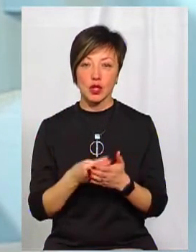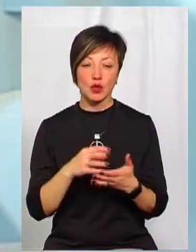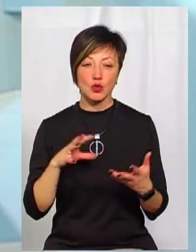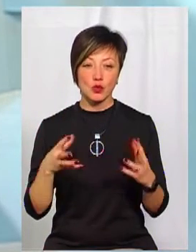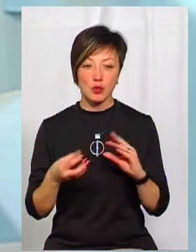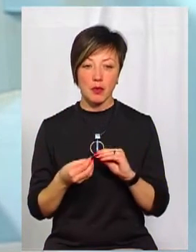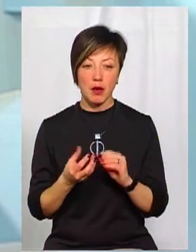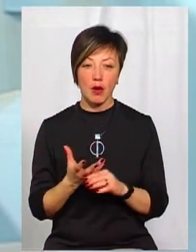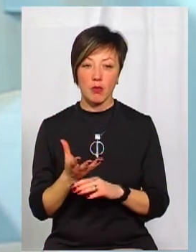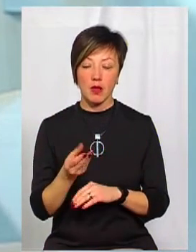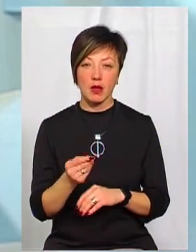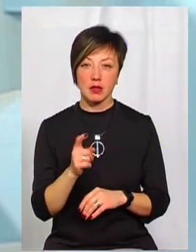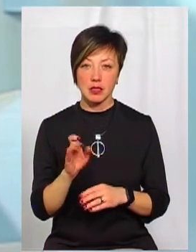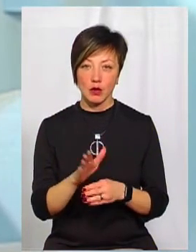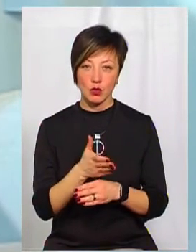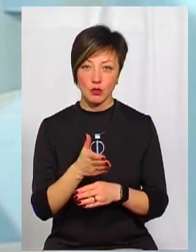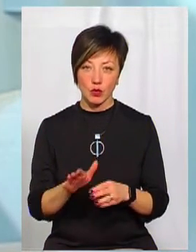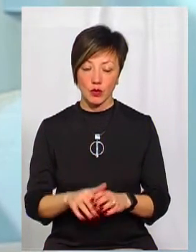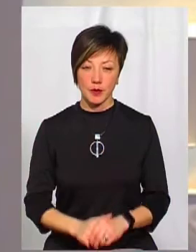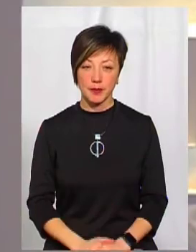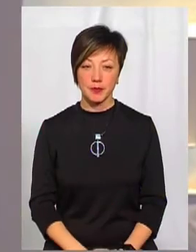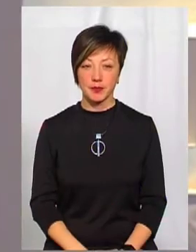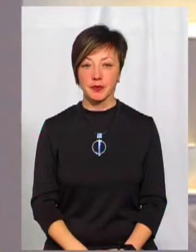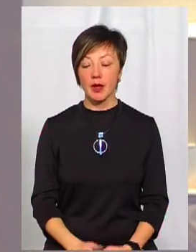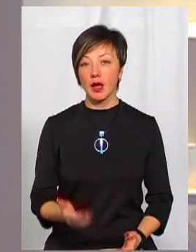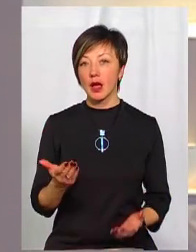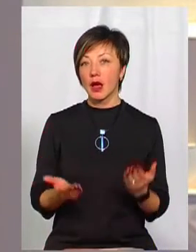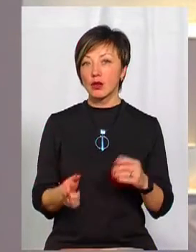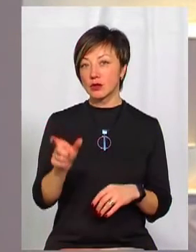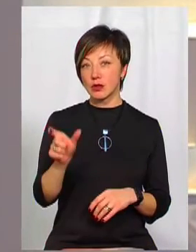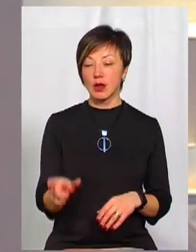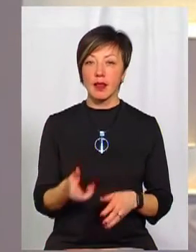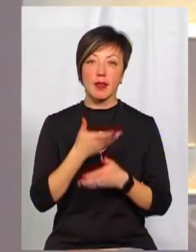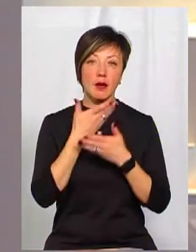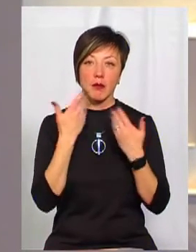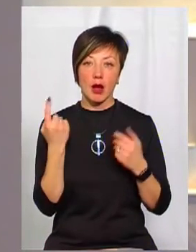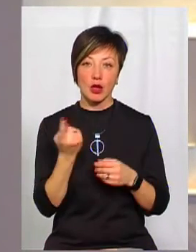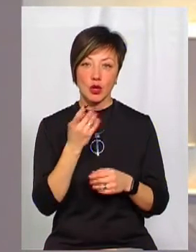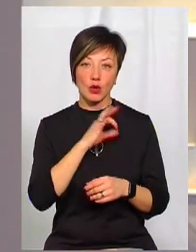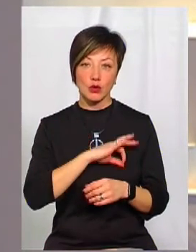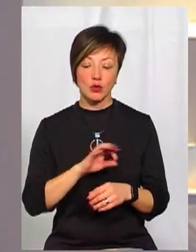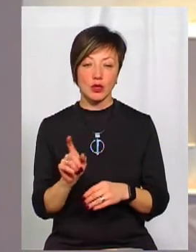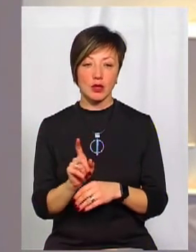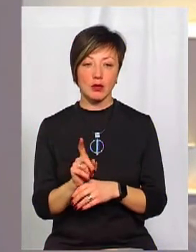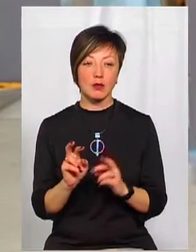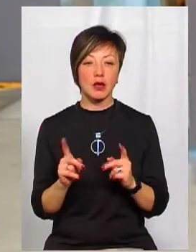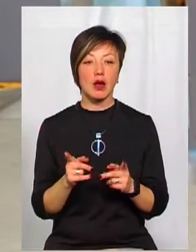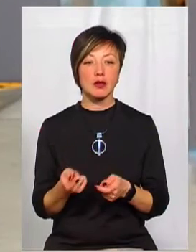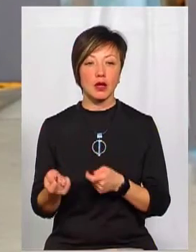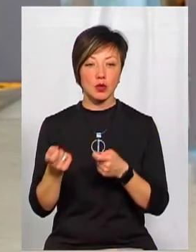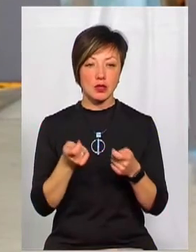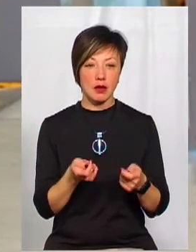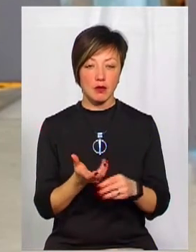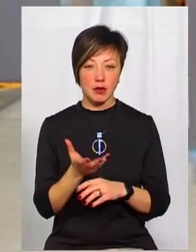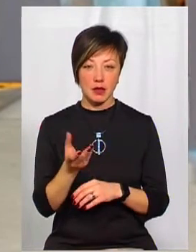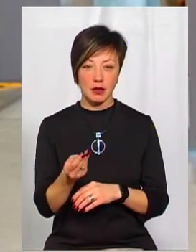сума оплати за розподіл. Якщо споживач не має лічильника, а користується нормою, от як йому за доставку